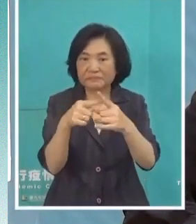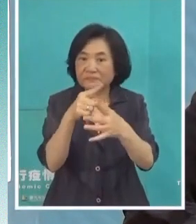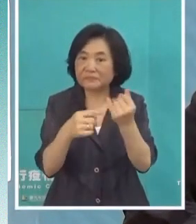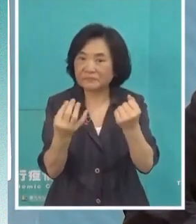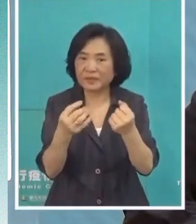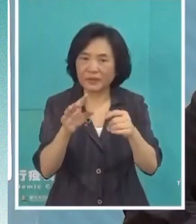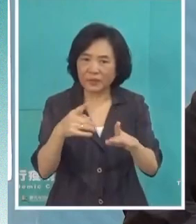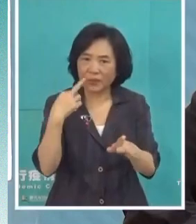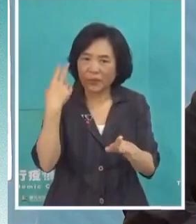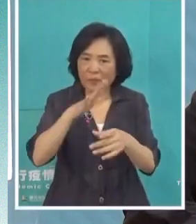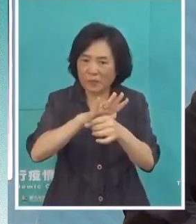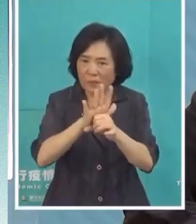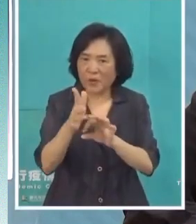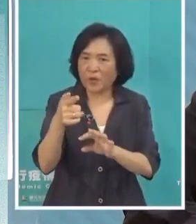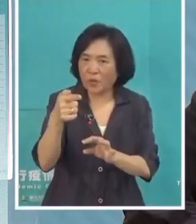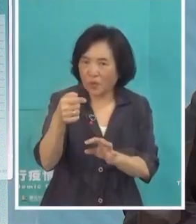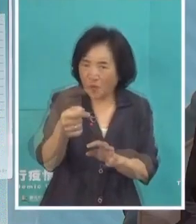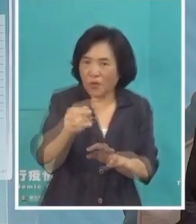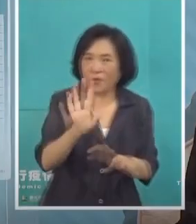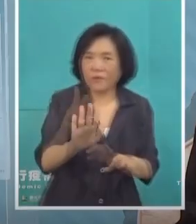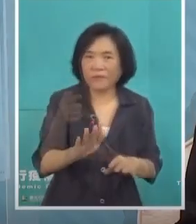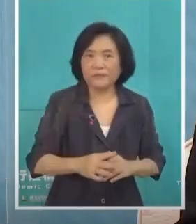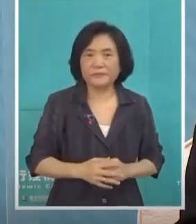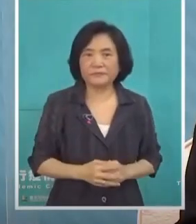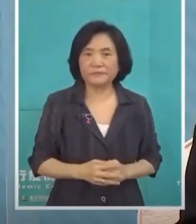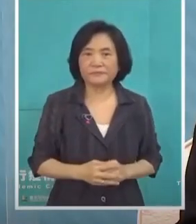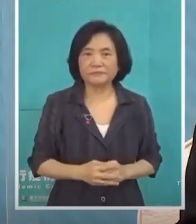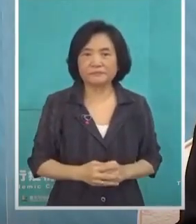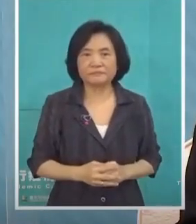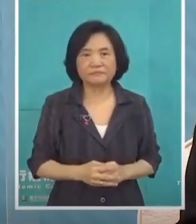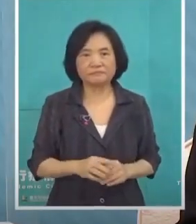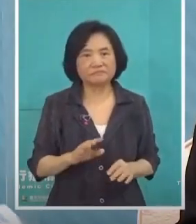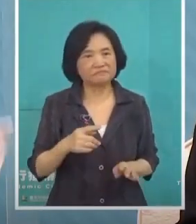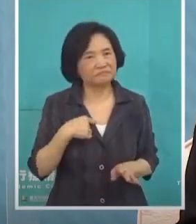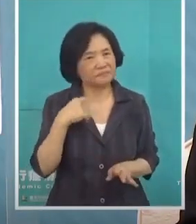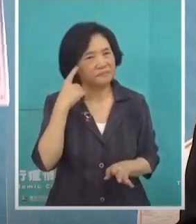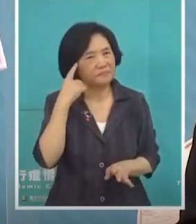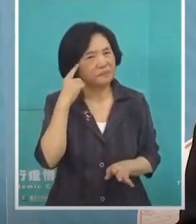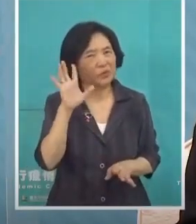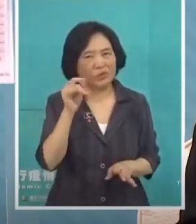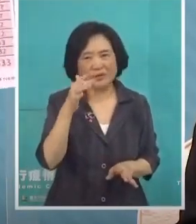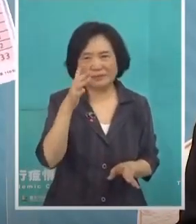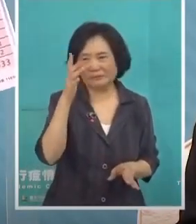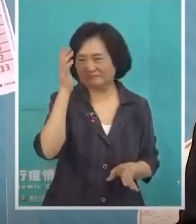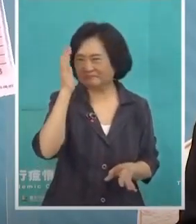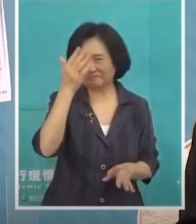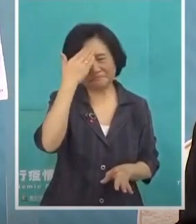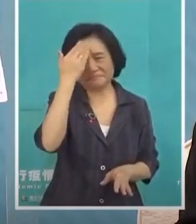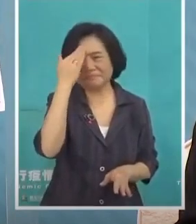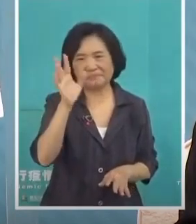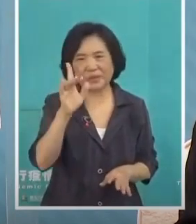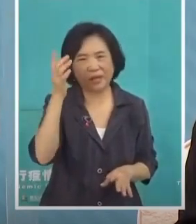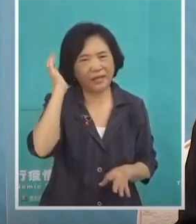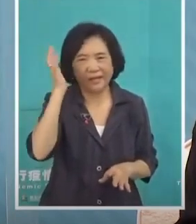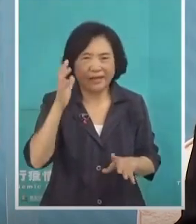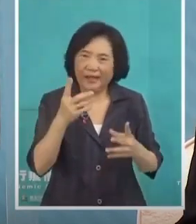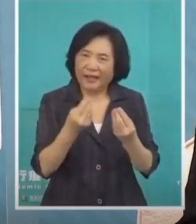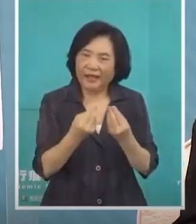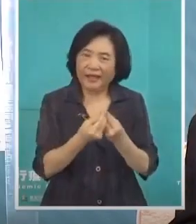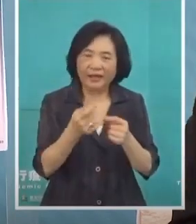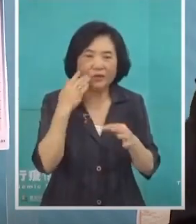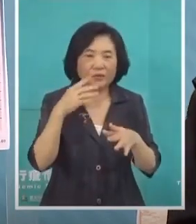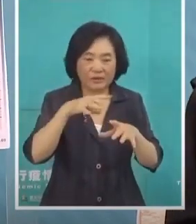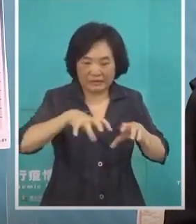该是疫情有比较趋缓，但是比较麻烦的是这样，你如果